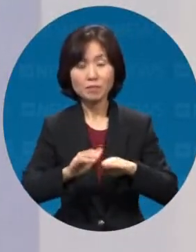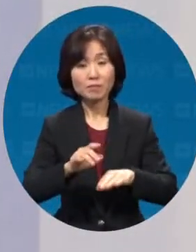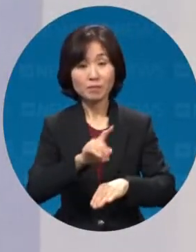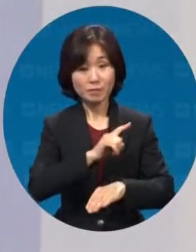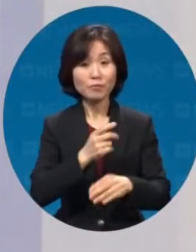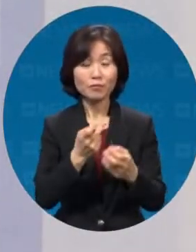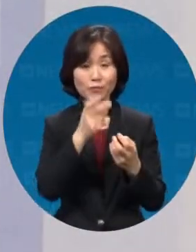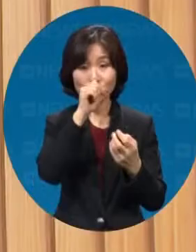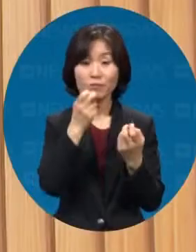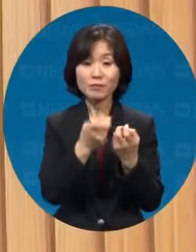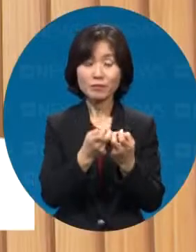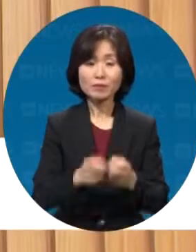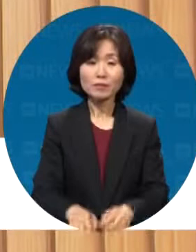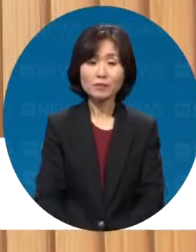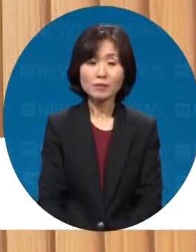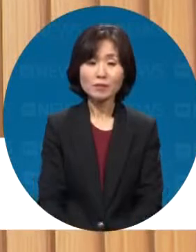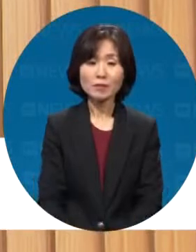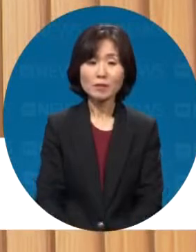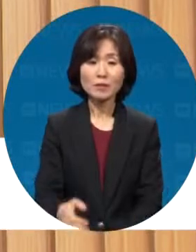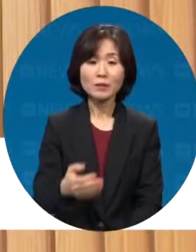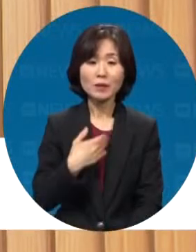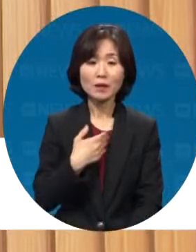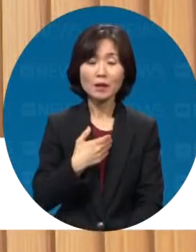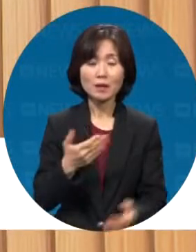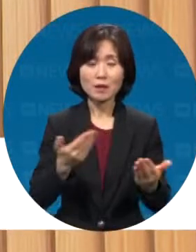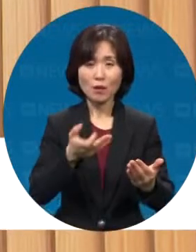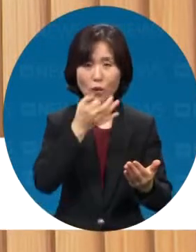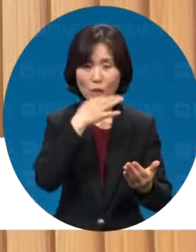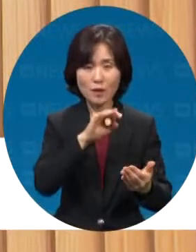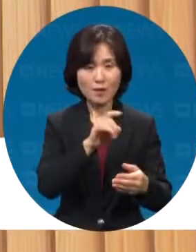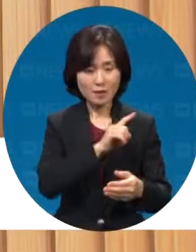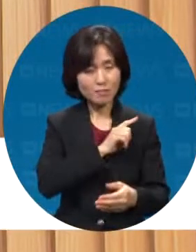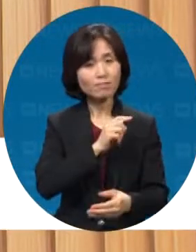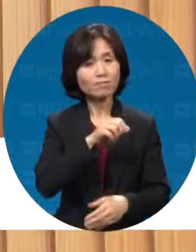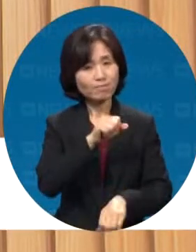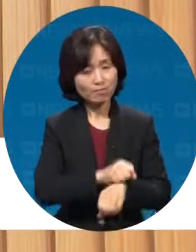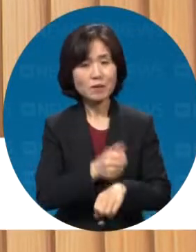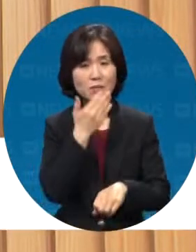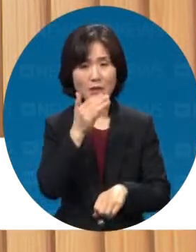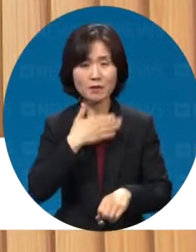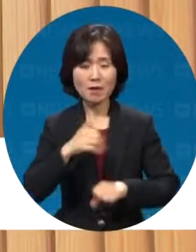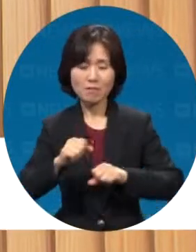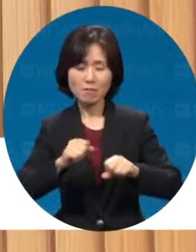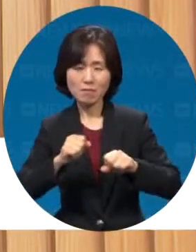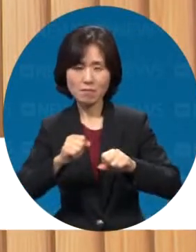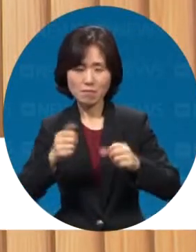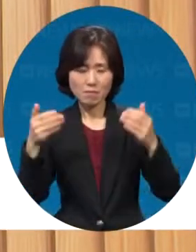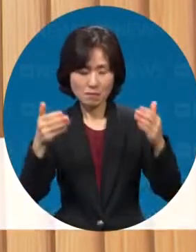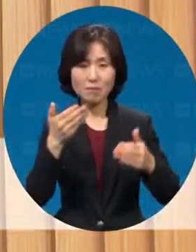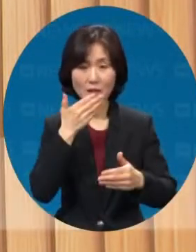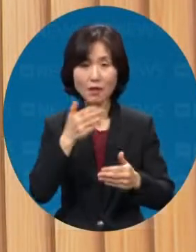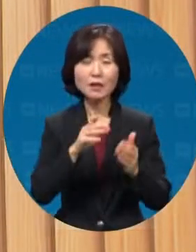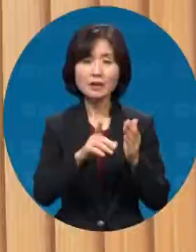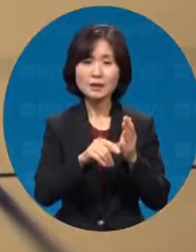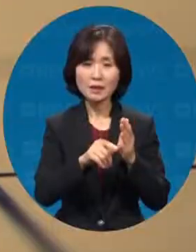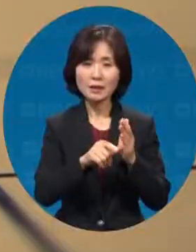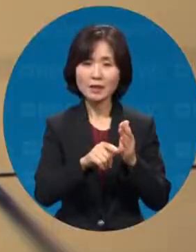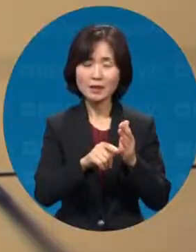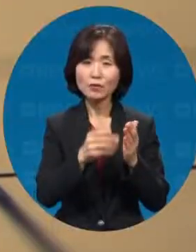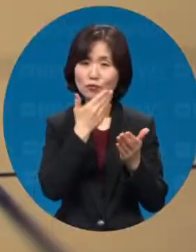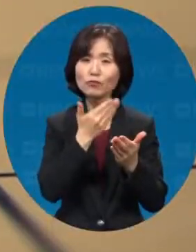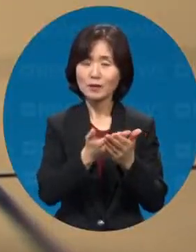방법입니다. 나의 업무 효율이 가장 높을 거야. 내가 가장 활성화돼 있을 거 하는 시간에 걔를 배치를 하는 거예요.